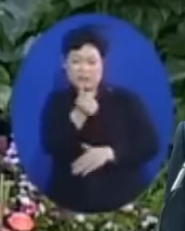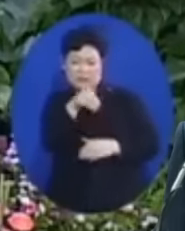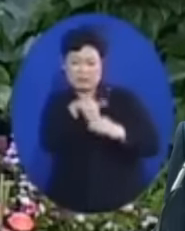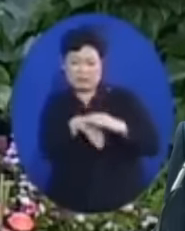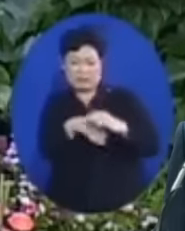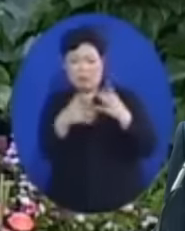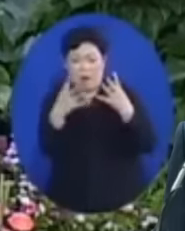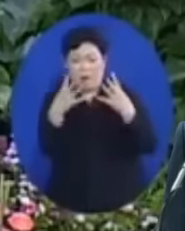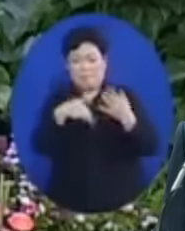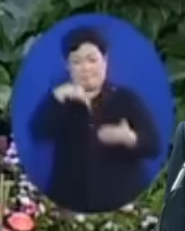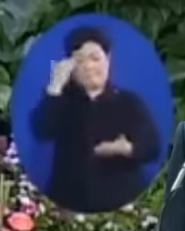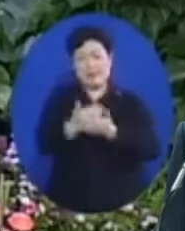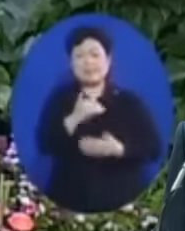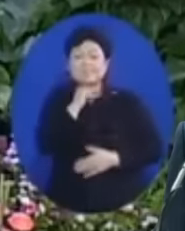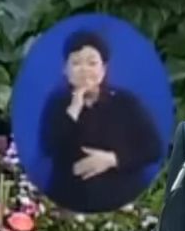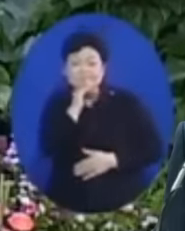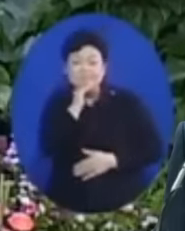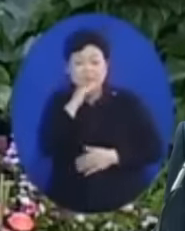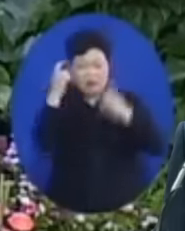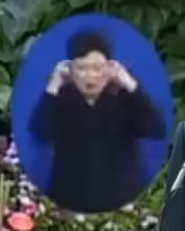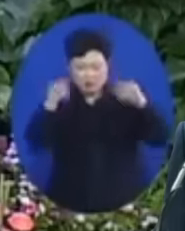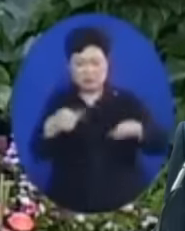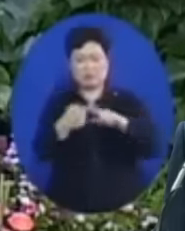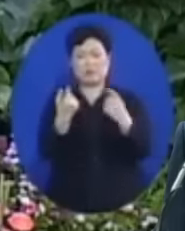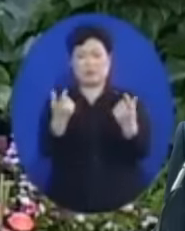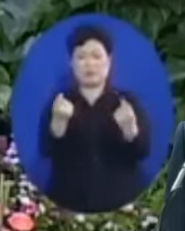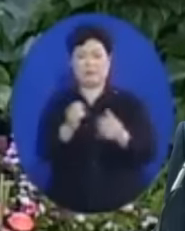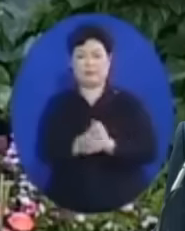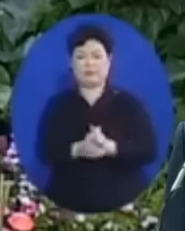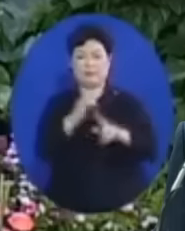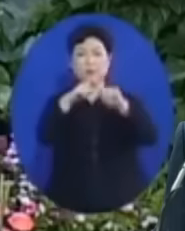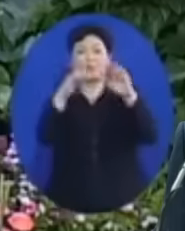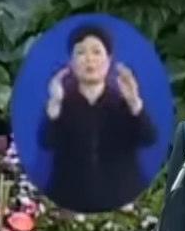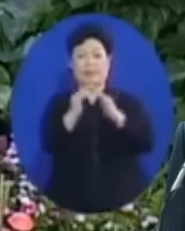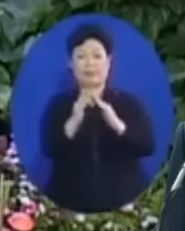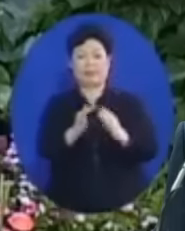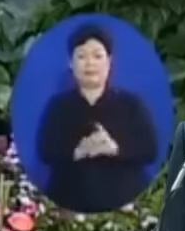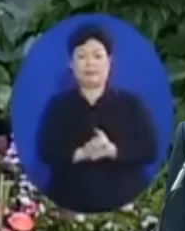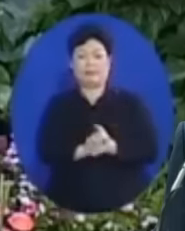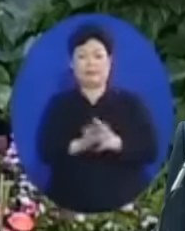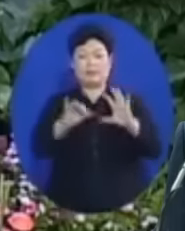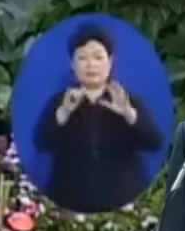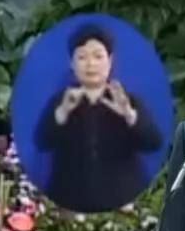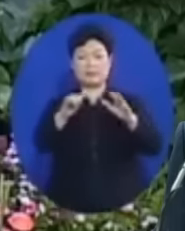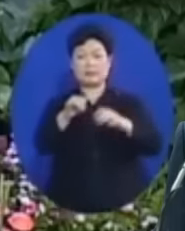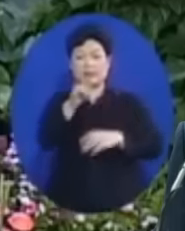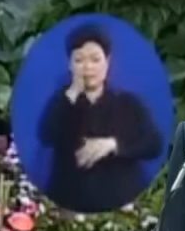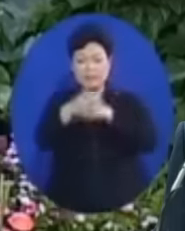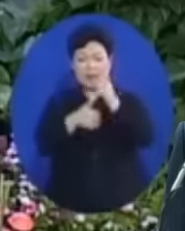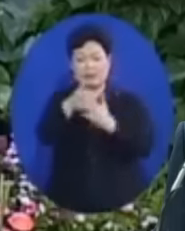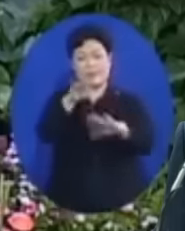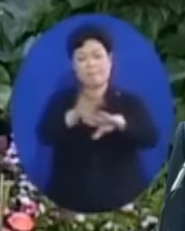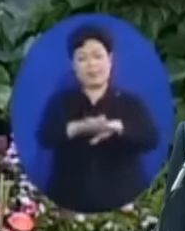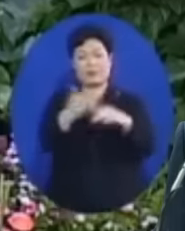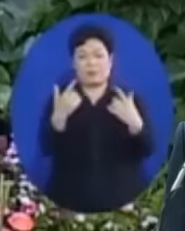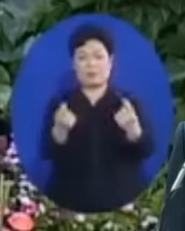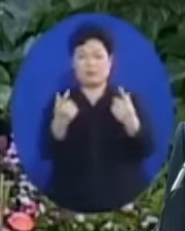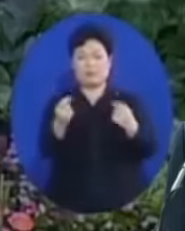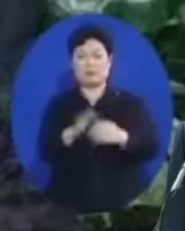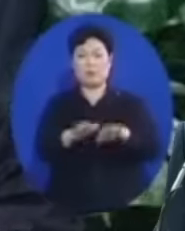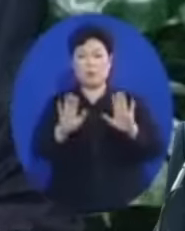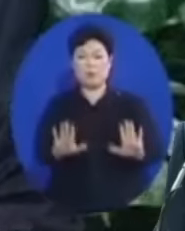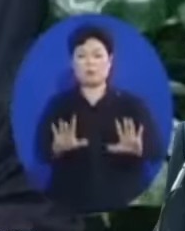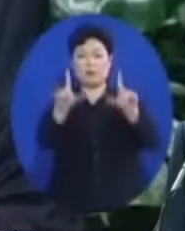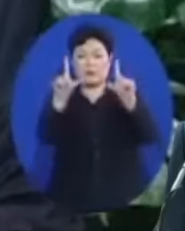심어놓고 많이 거두기를 원하는 사람은 어리석은 사람인 것입니다 교회는 바로 세상에 있는 하나님의 밭입니다